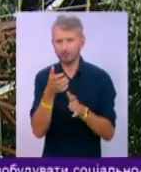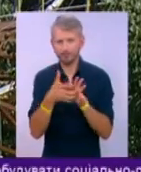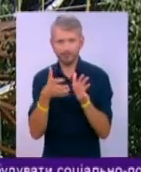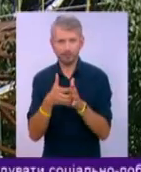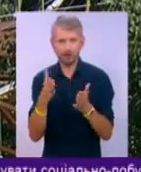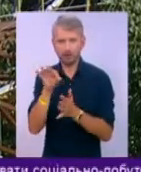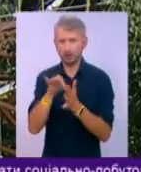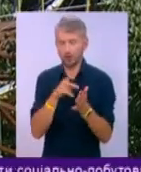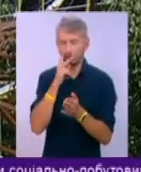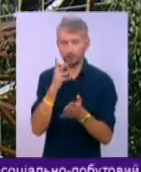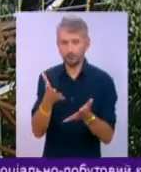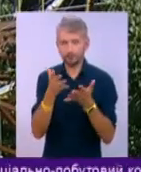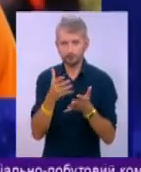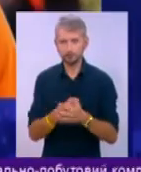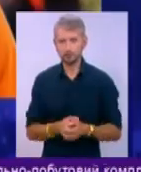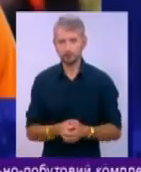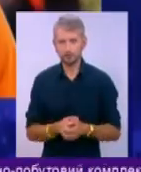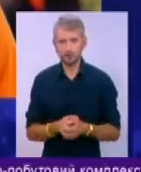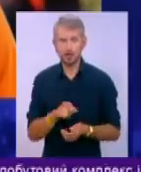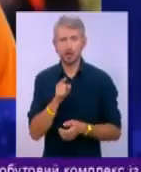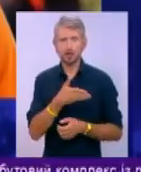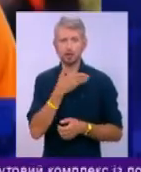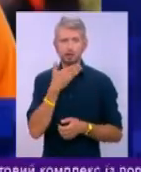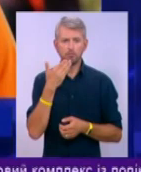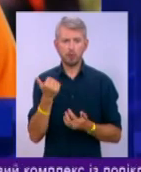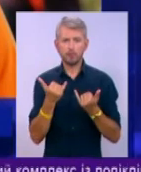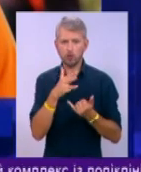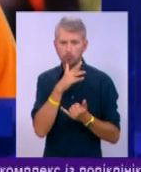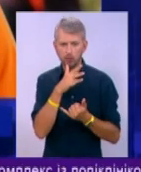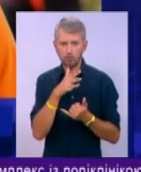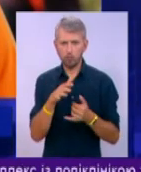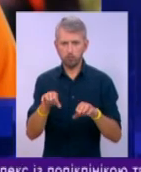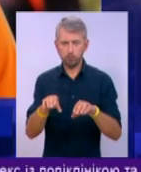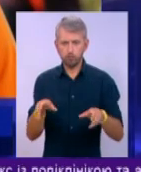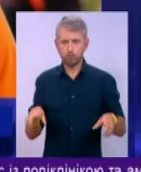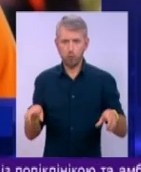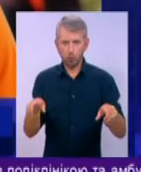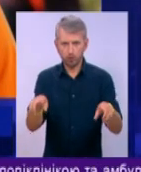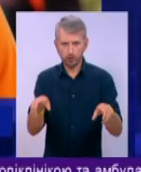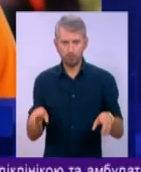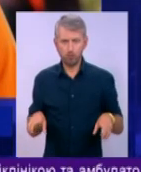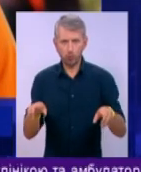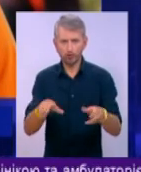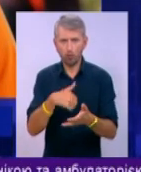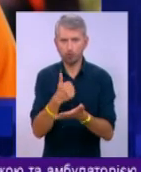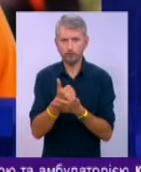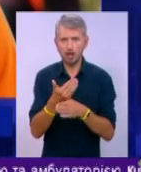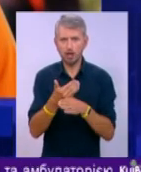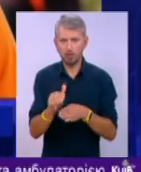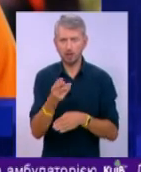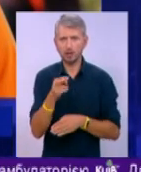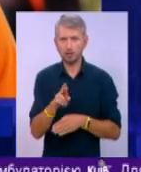одразу впадають в око фахівцю. Там немає в даний момент ще поручнів. Поручні – це основний елемент